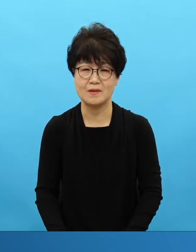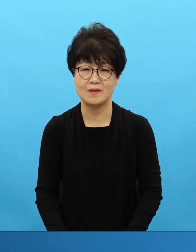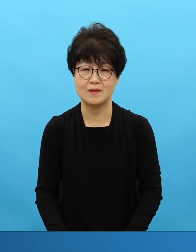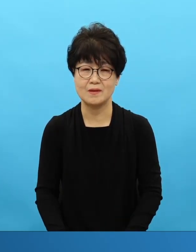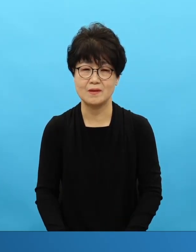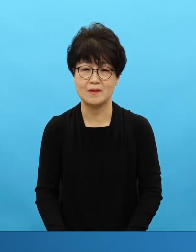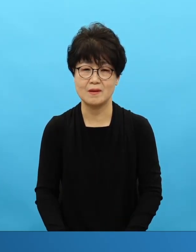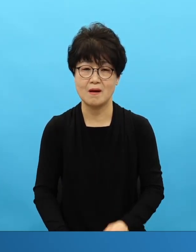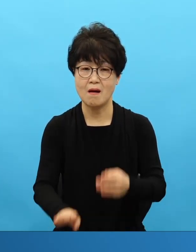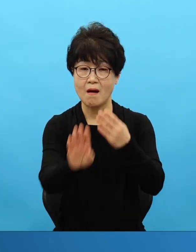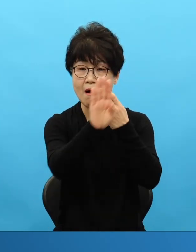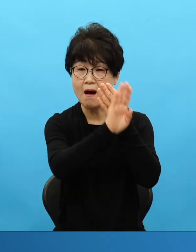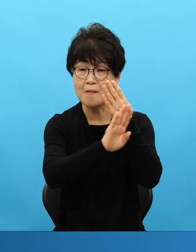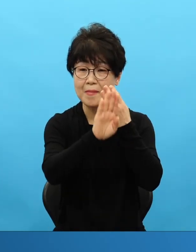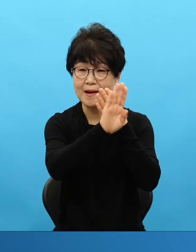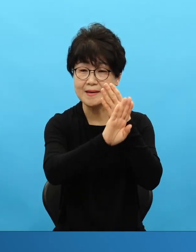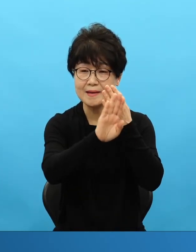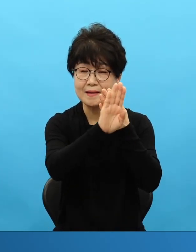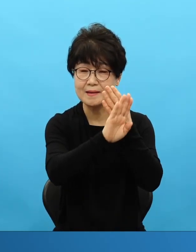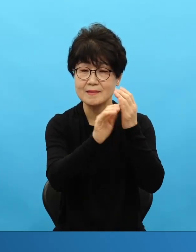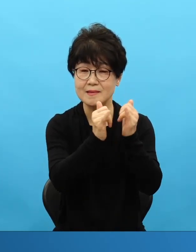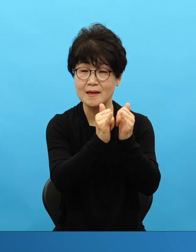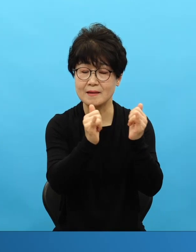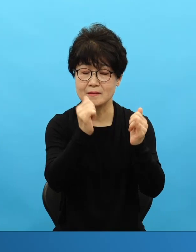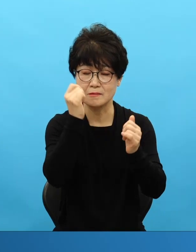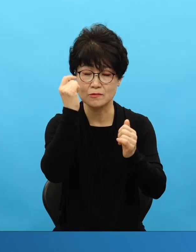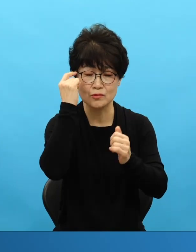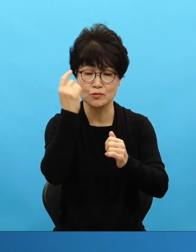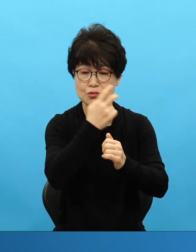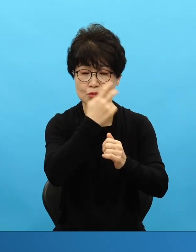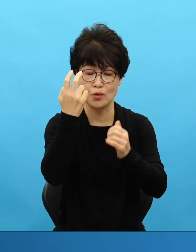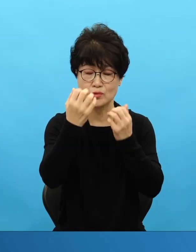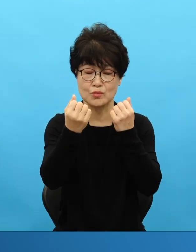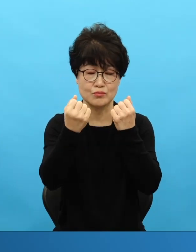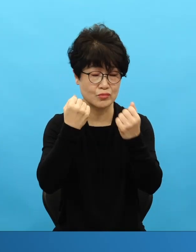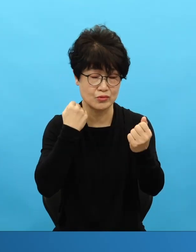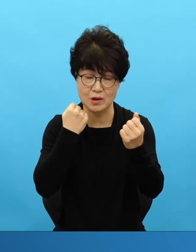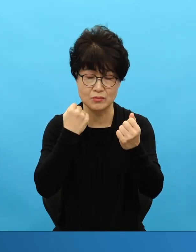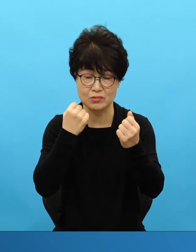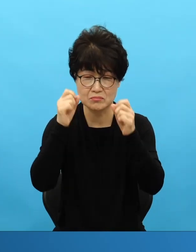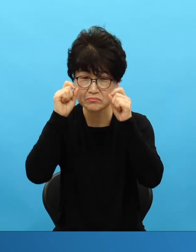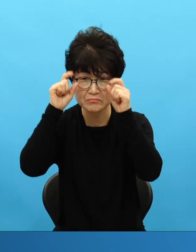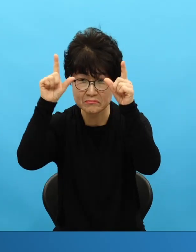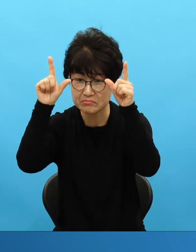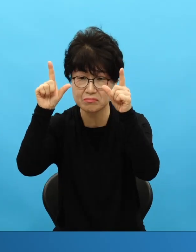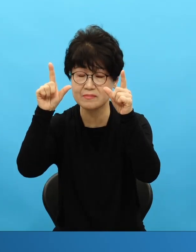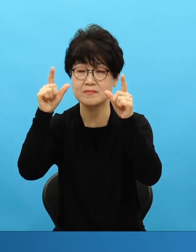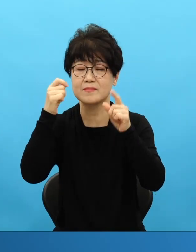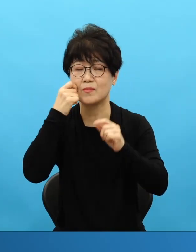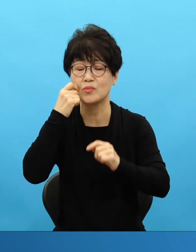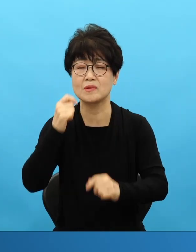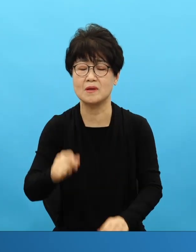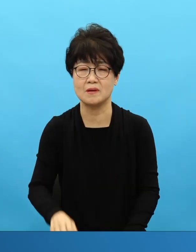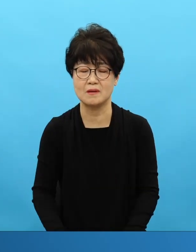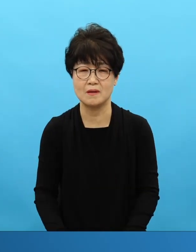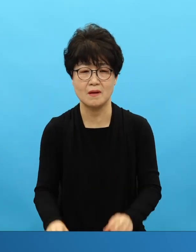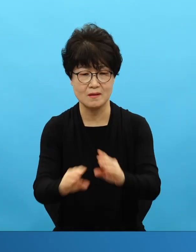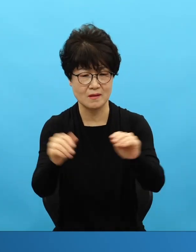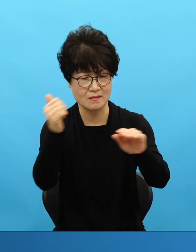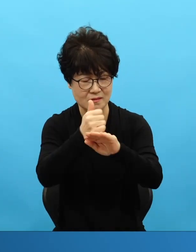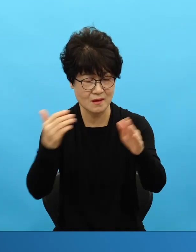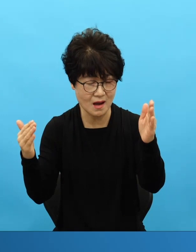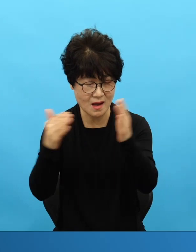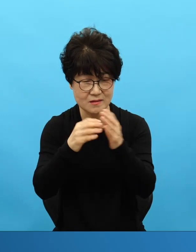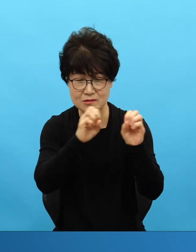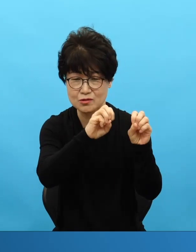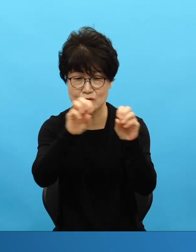바리새인데 전혀 못 알아. 무슨 땅 끝까지 가서 복음을 전하냐? And the Pharisees who are so well learned, they don't even know how to share the gospel to the ends of the earth. 아니